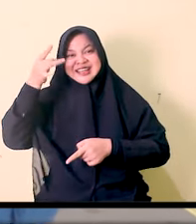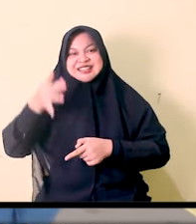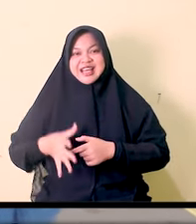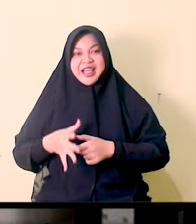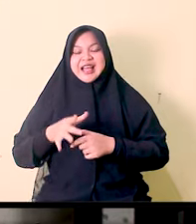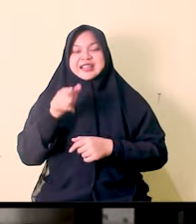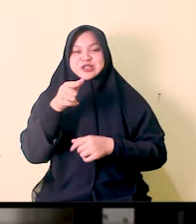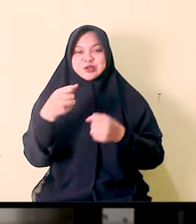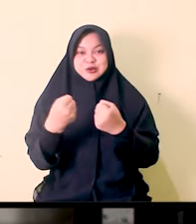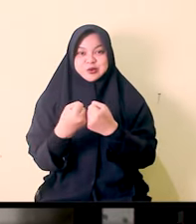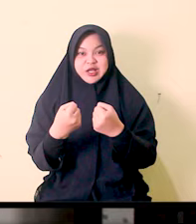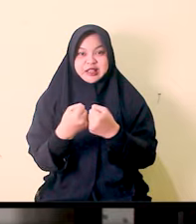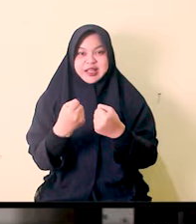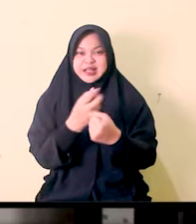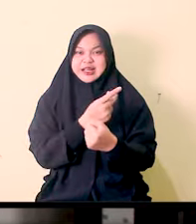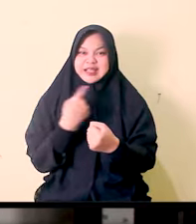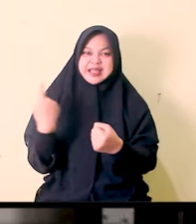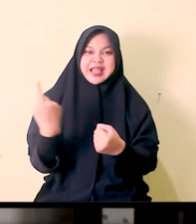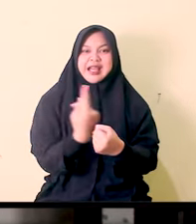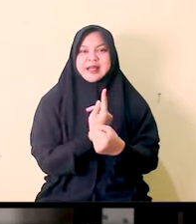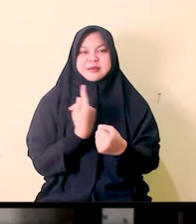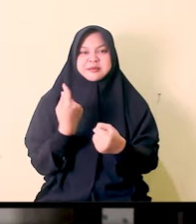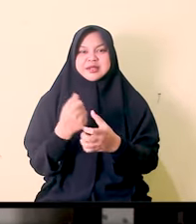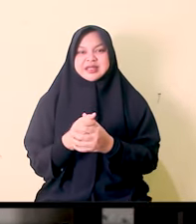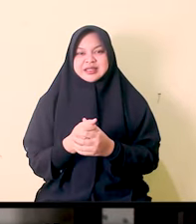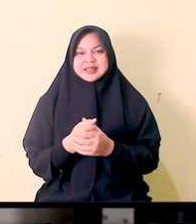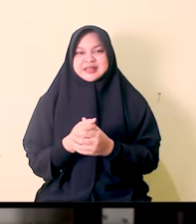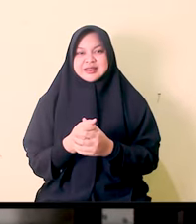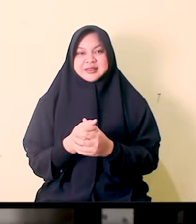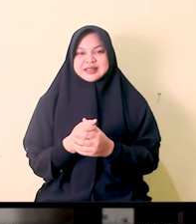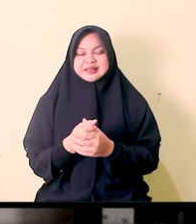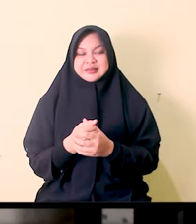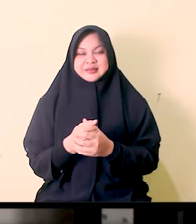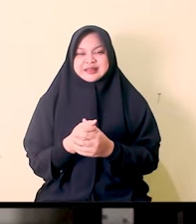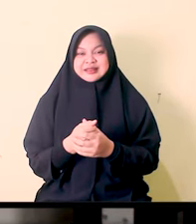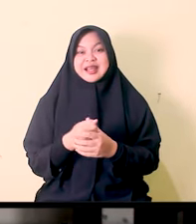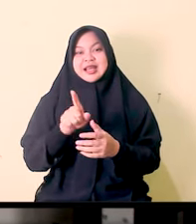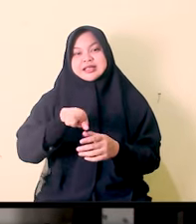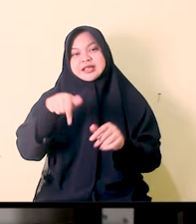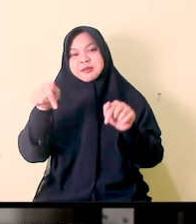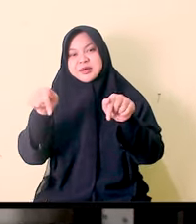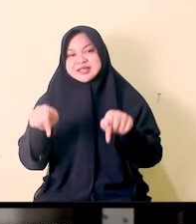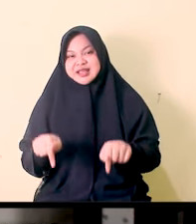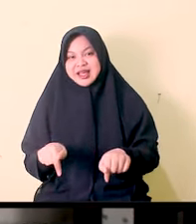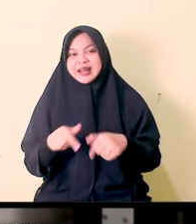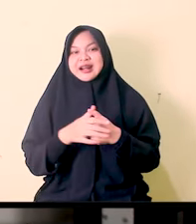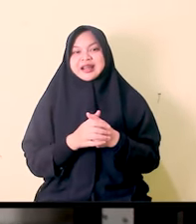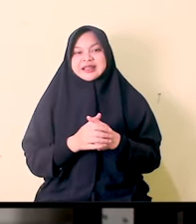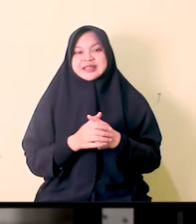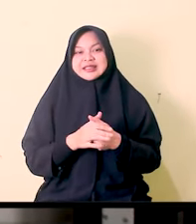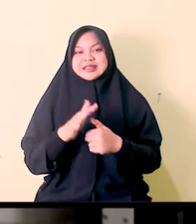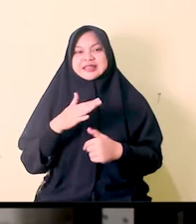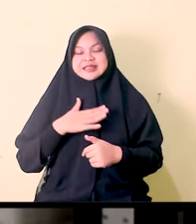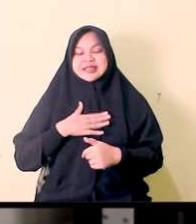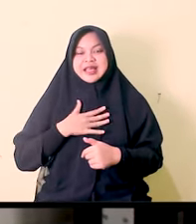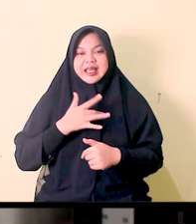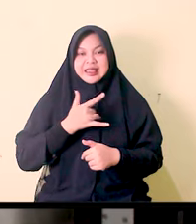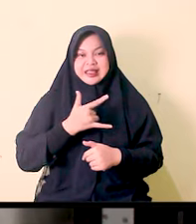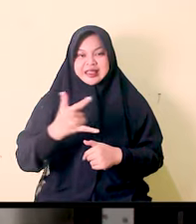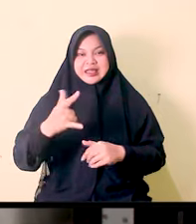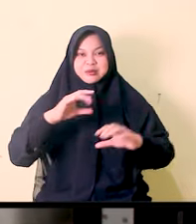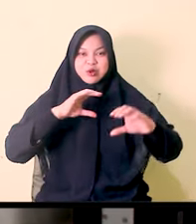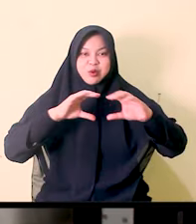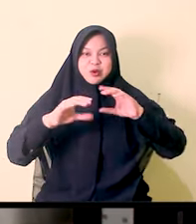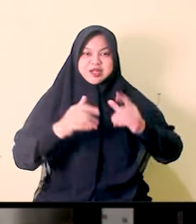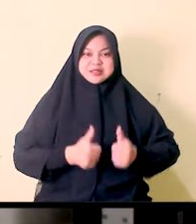Pemdes jadi di situlah tantangan kami untuk menjalani tantangan itu dan sampai saat ini